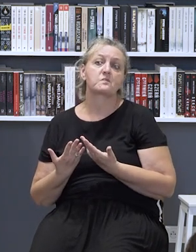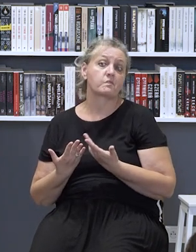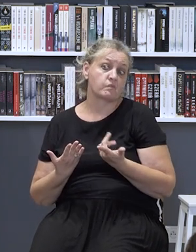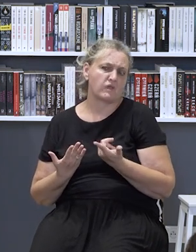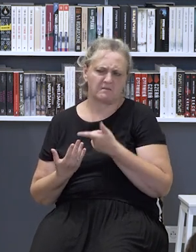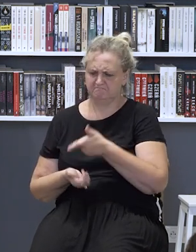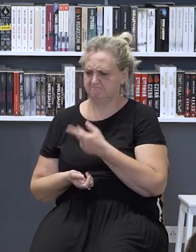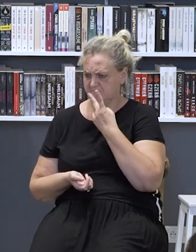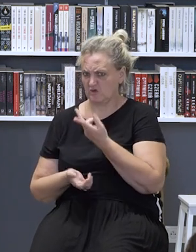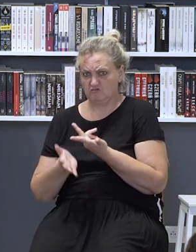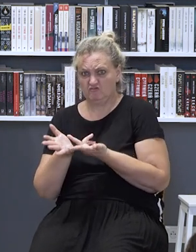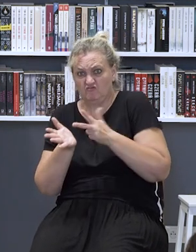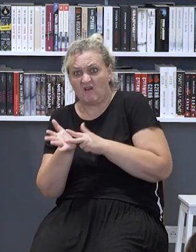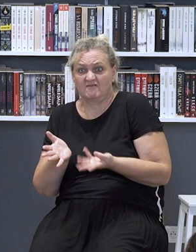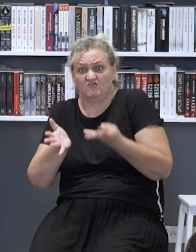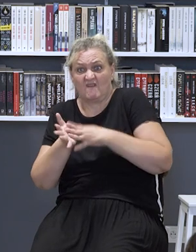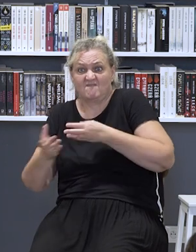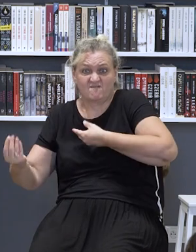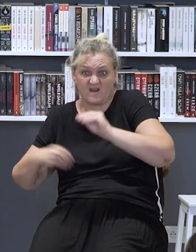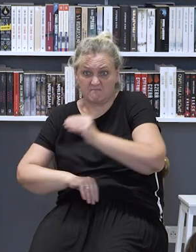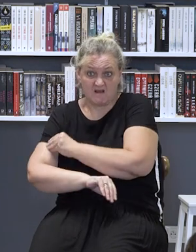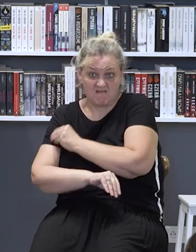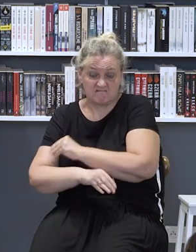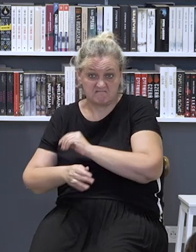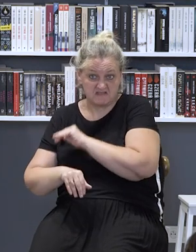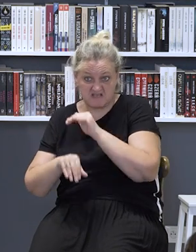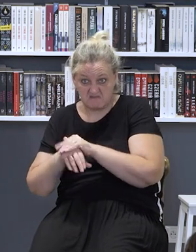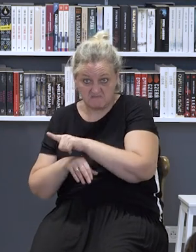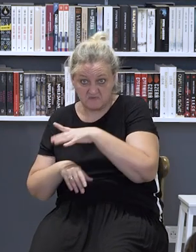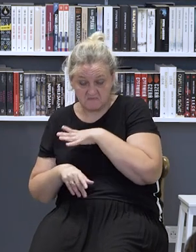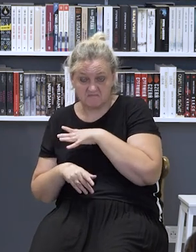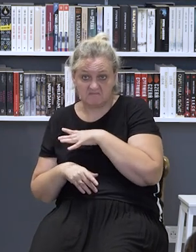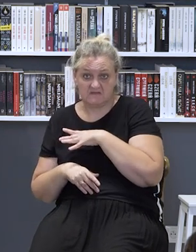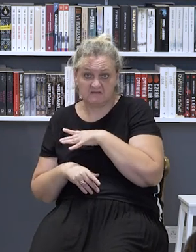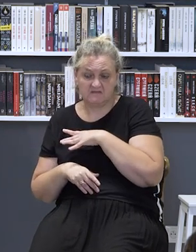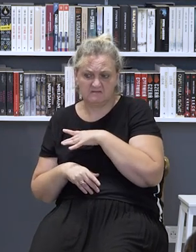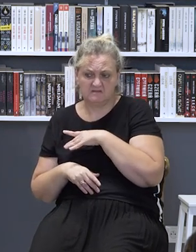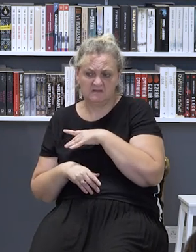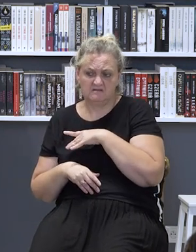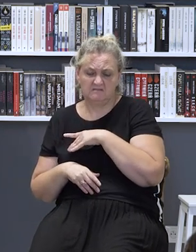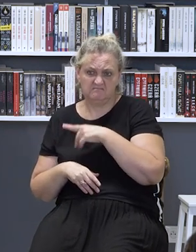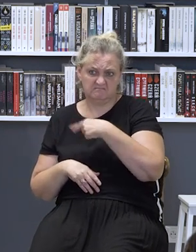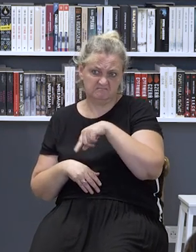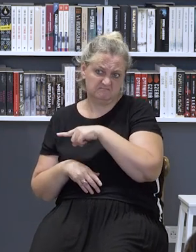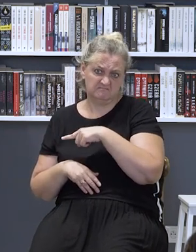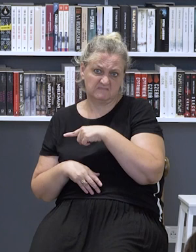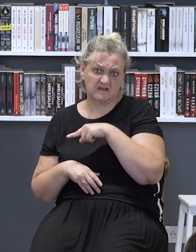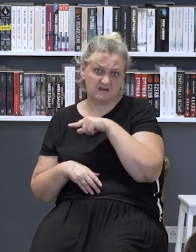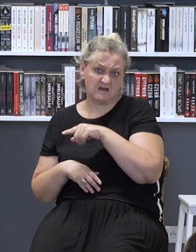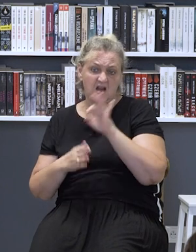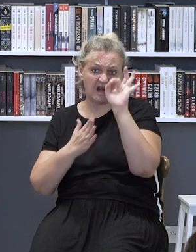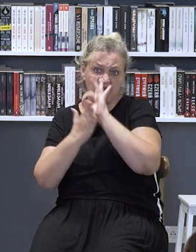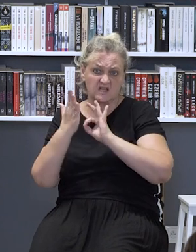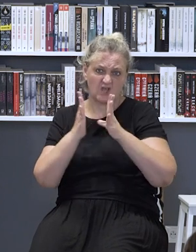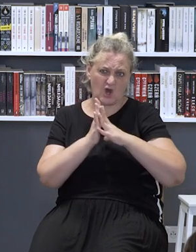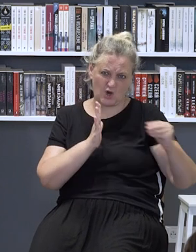skoro zamówił 3 razy albo 4 razy więcej materiału, to no, głupcami byliby, gdyby nie narysowali